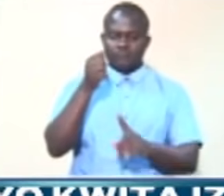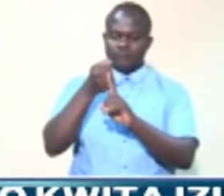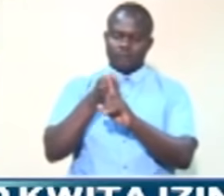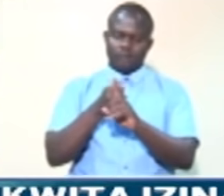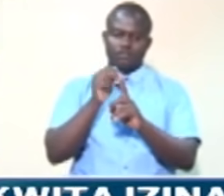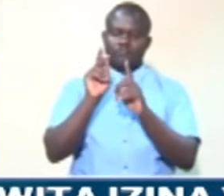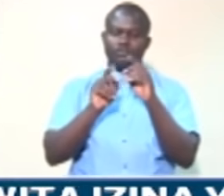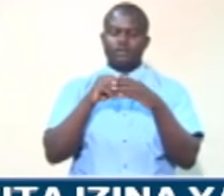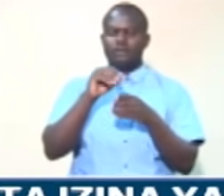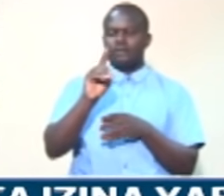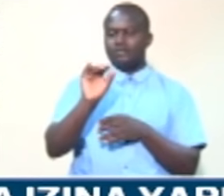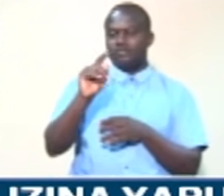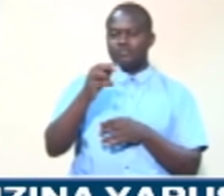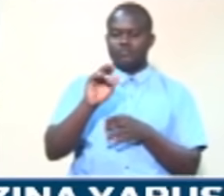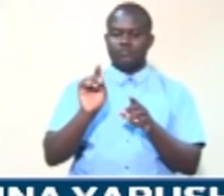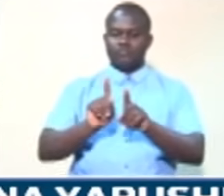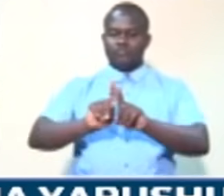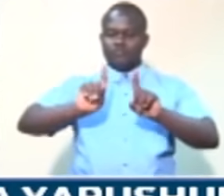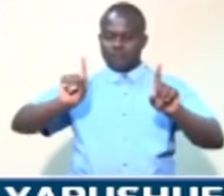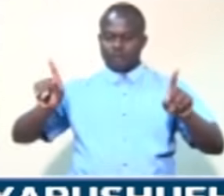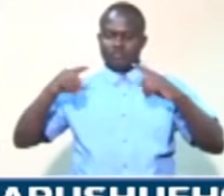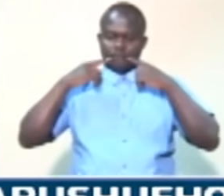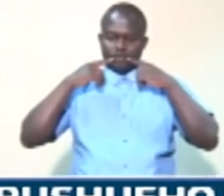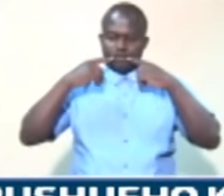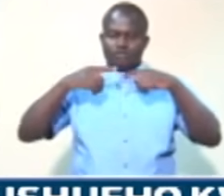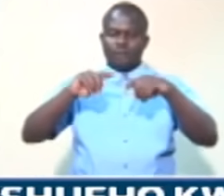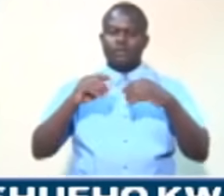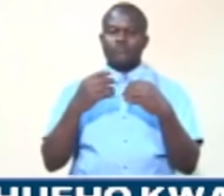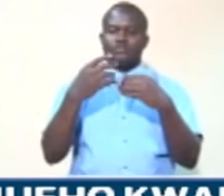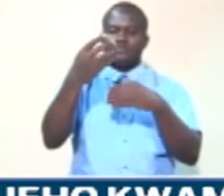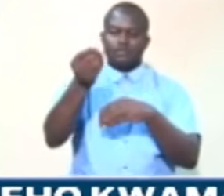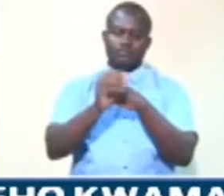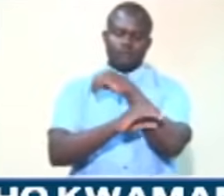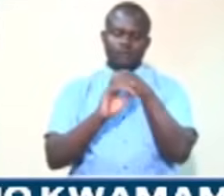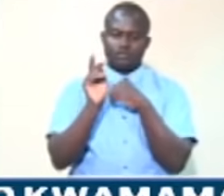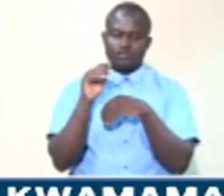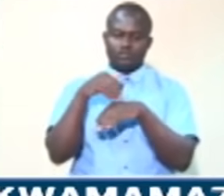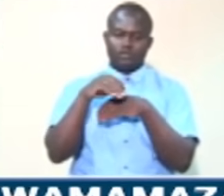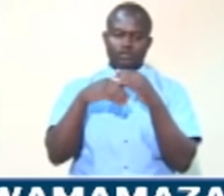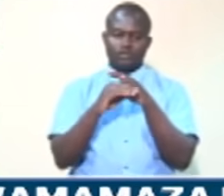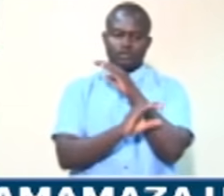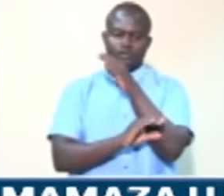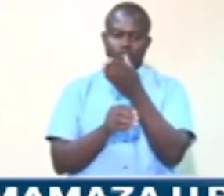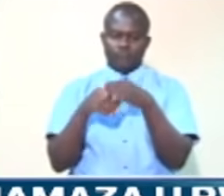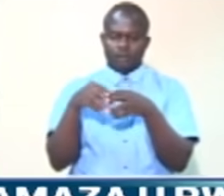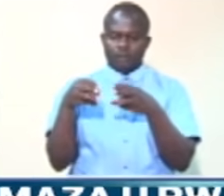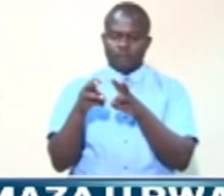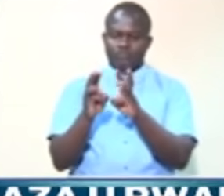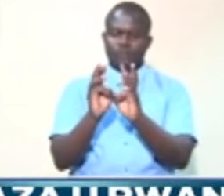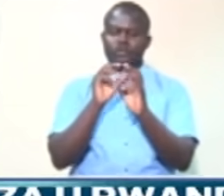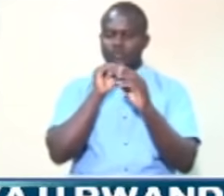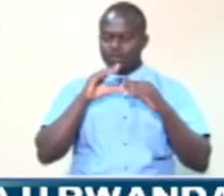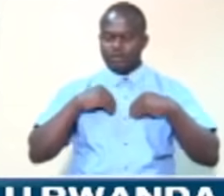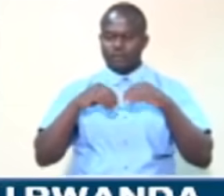abaturage ba Biafra biyomora kuri Nigeria yatangaje ko agiye kurega igihugu cya Kenya ko cyamwohereje mu gihugu cye mu buryo